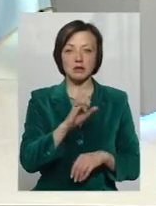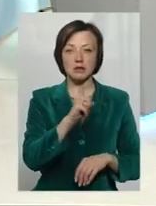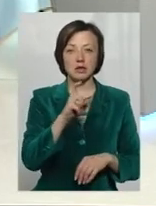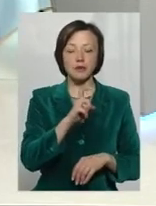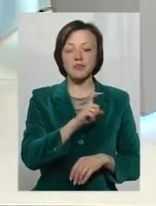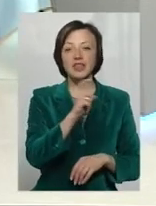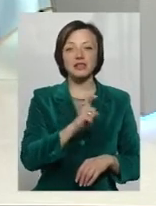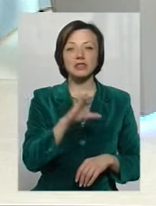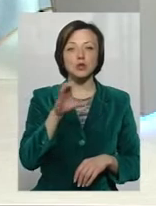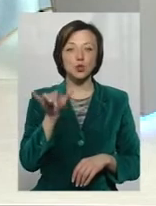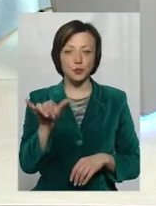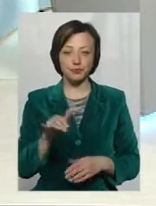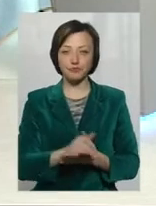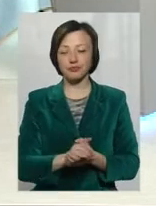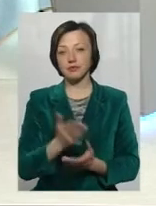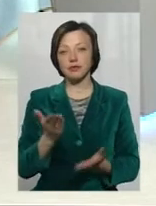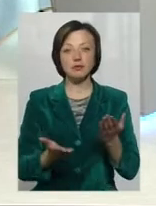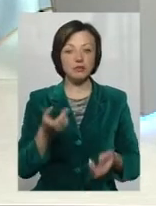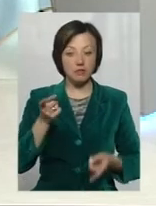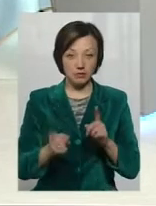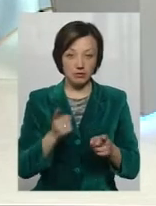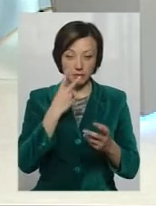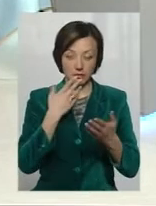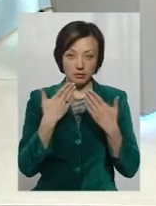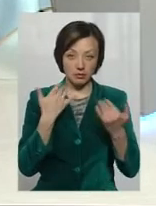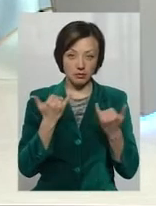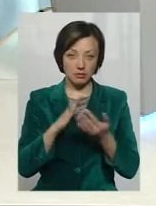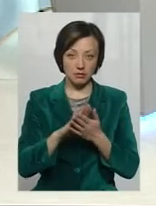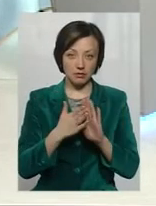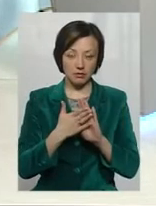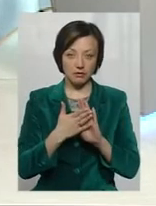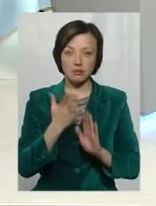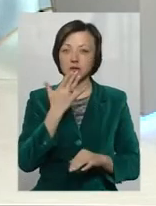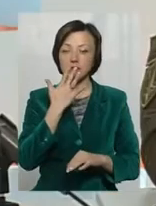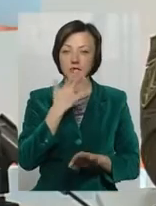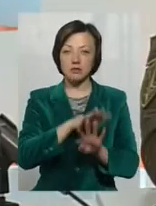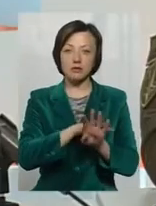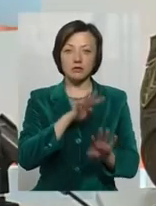що, якщо реально підійти до сьогоднішніх умов, то Національна гвардія